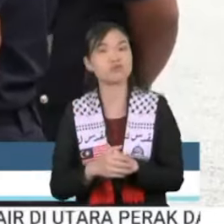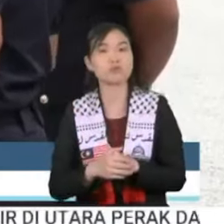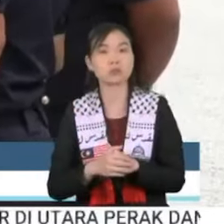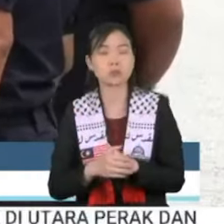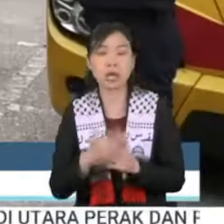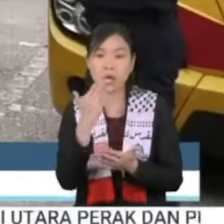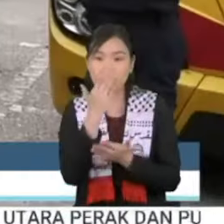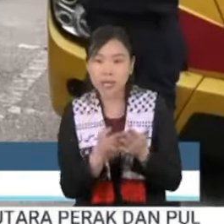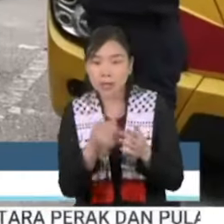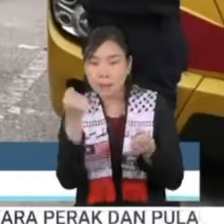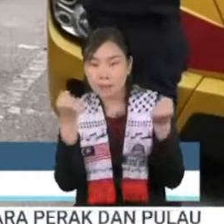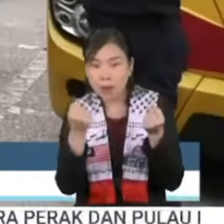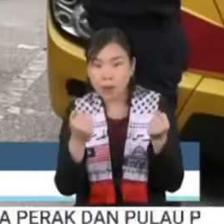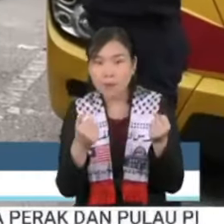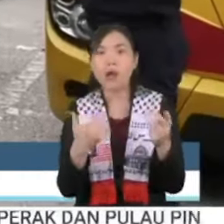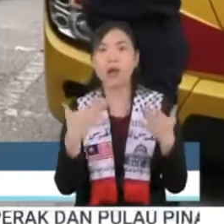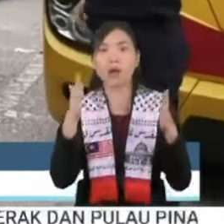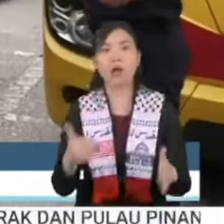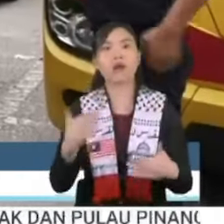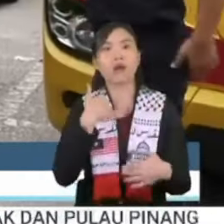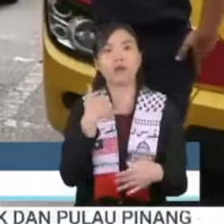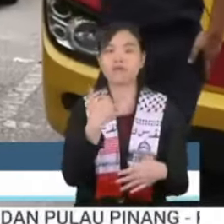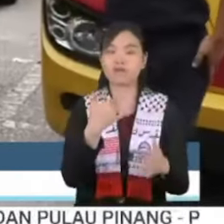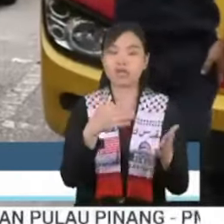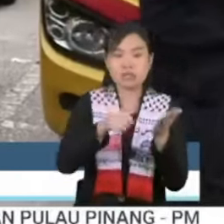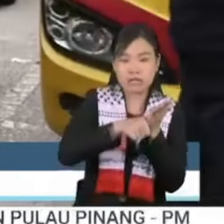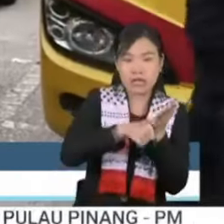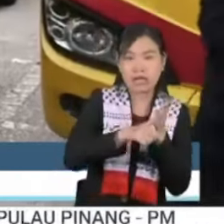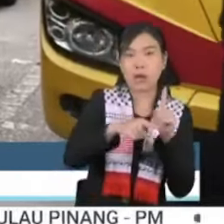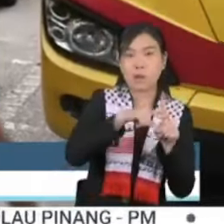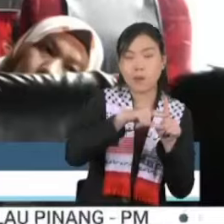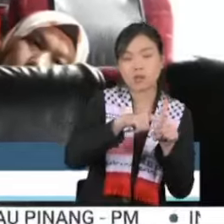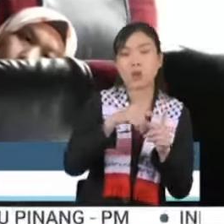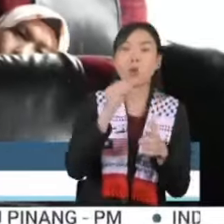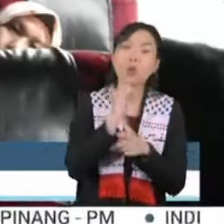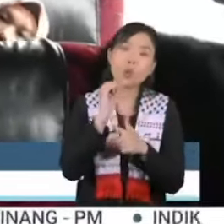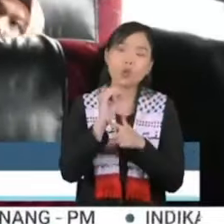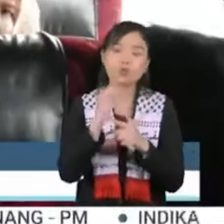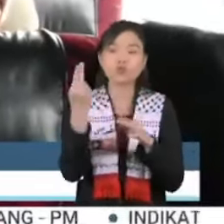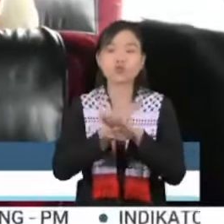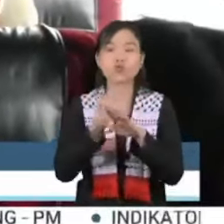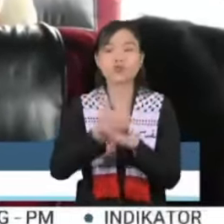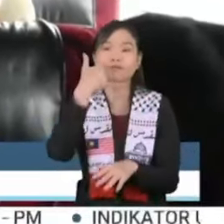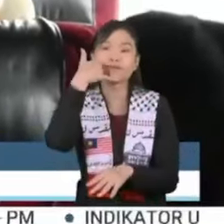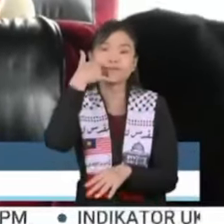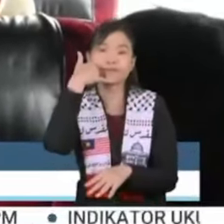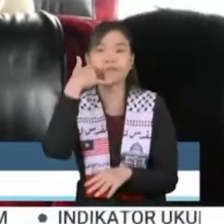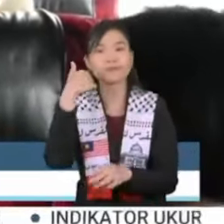pemandu positif dadah dan menggunakan telefon bimbit semasa memandu.